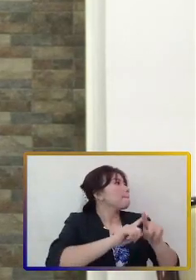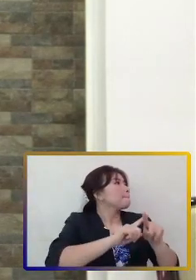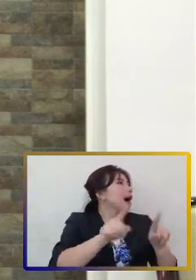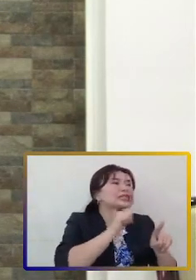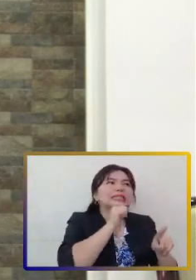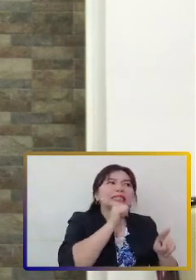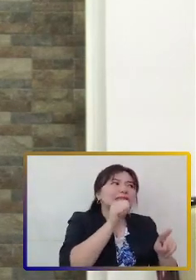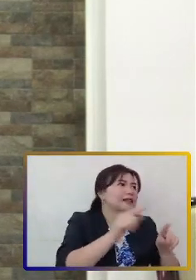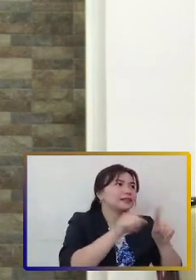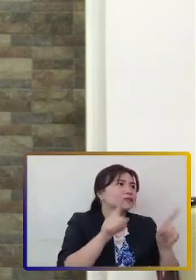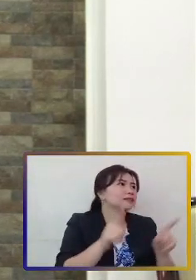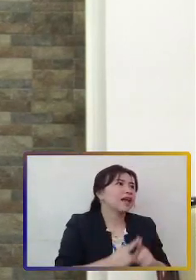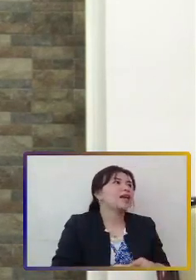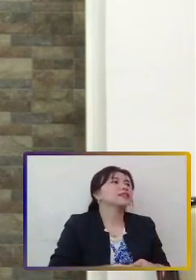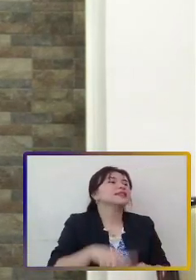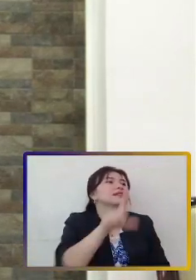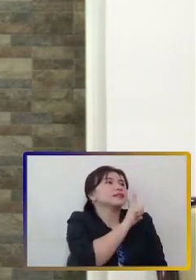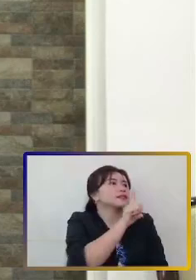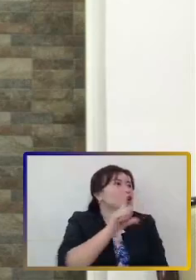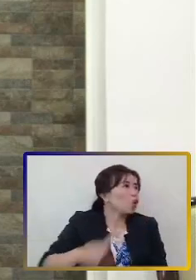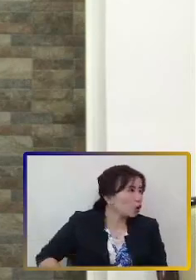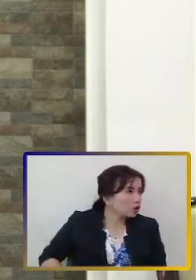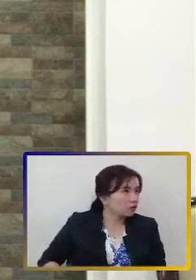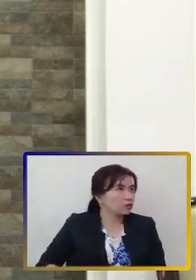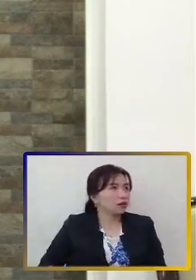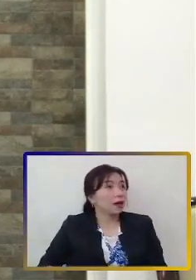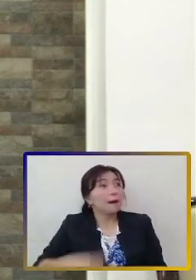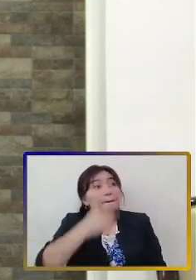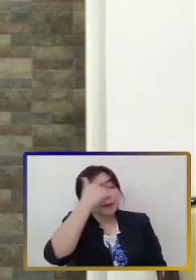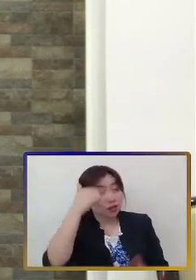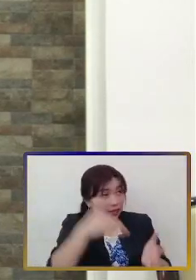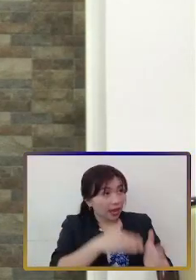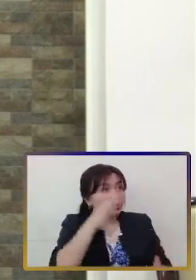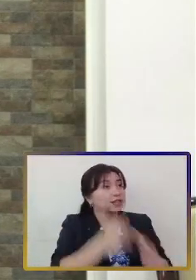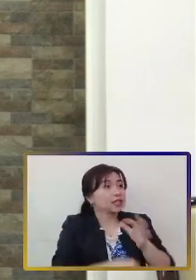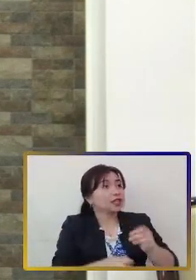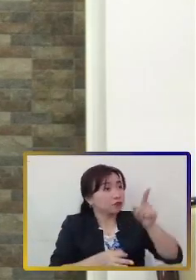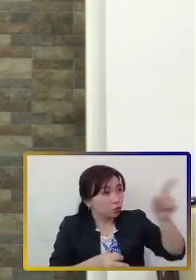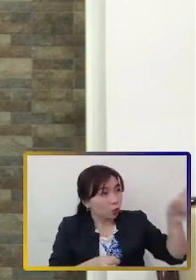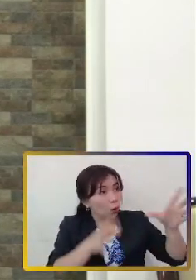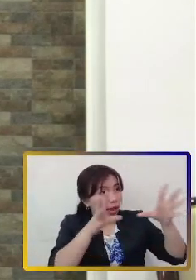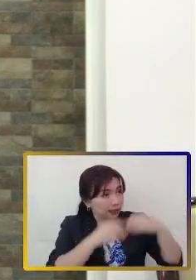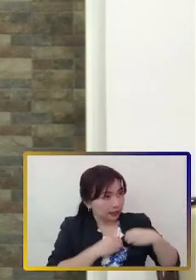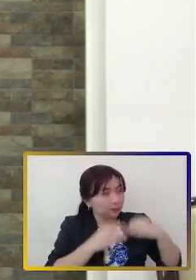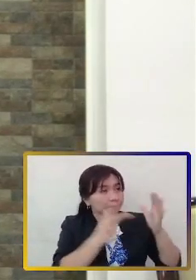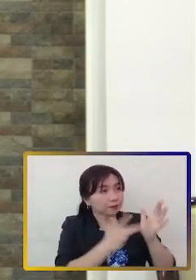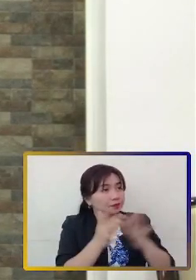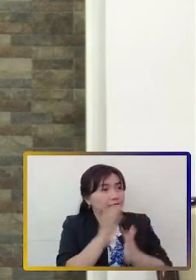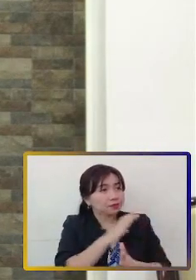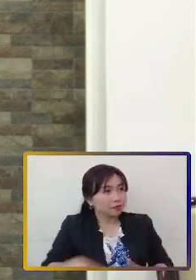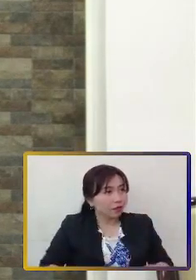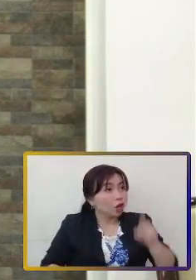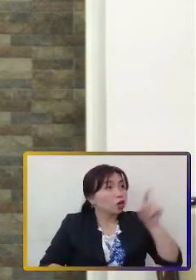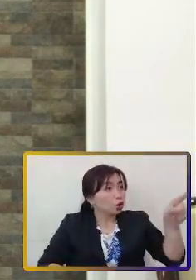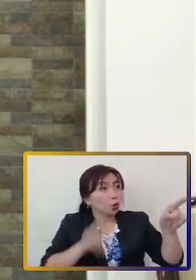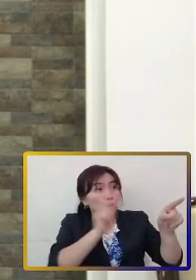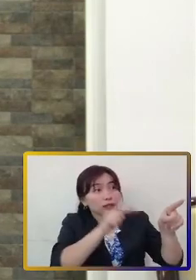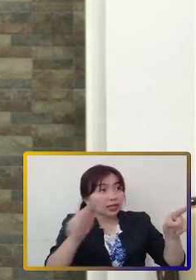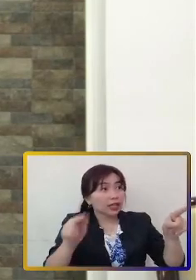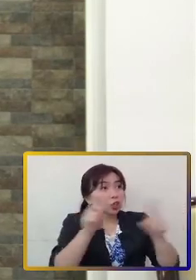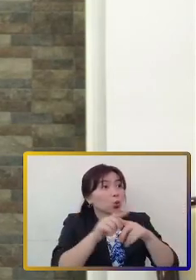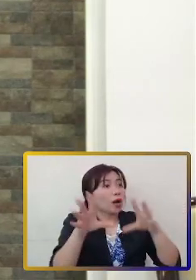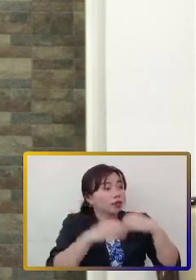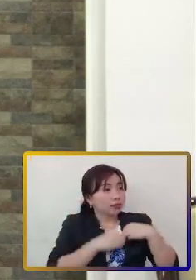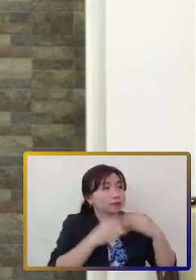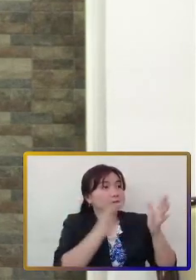panginoon sa pwede baang mangyari yon Because if you accepted the Lord Jesus Christ as you have to accept the Lord Jesus Christ as